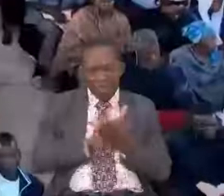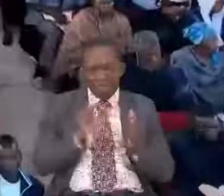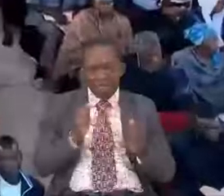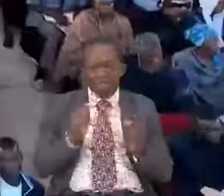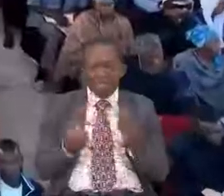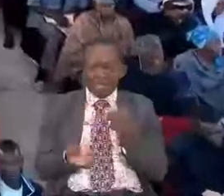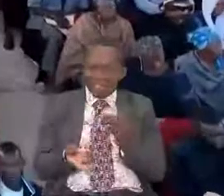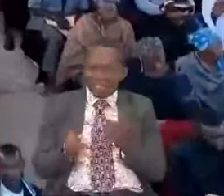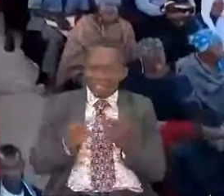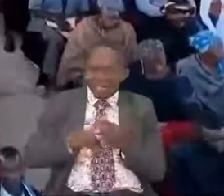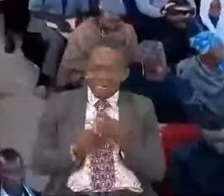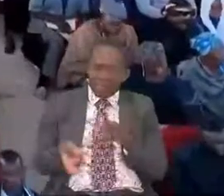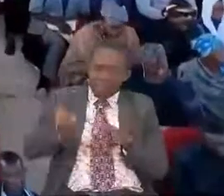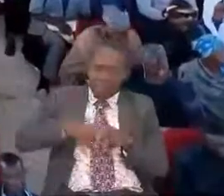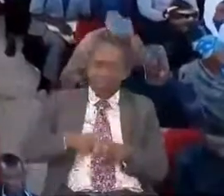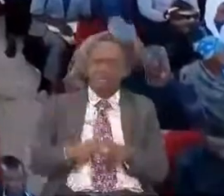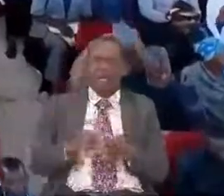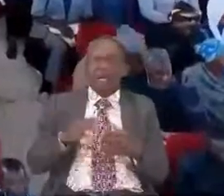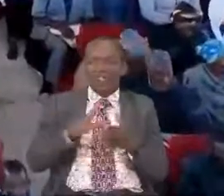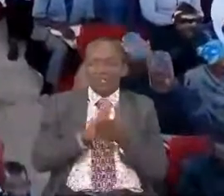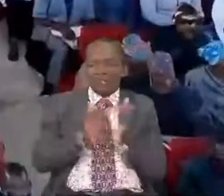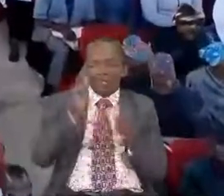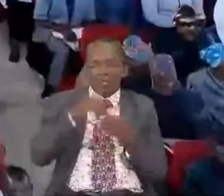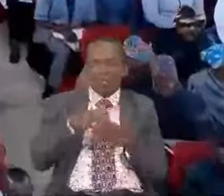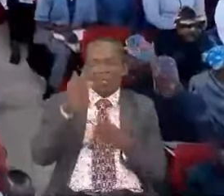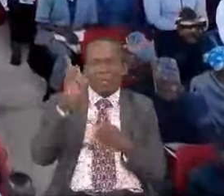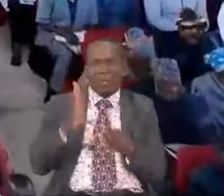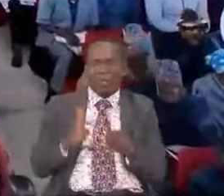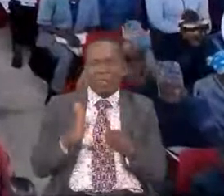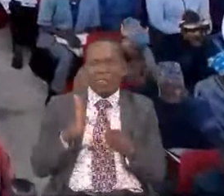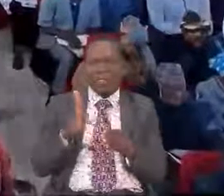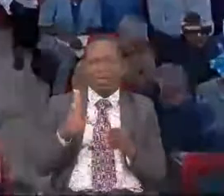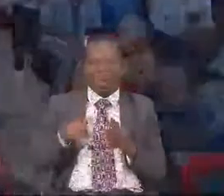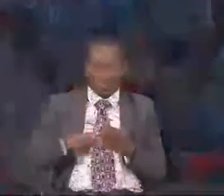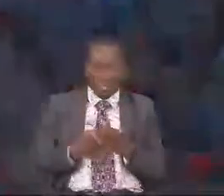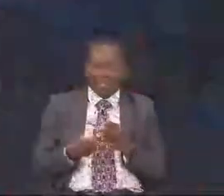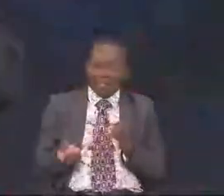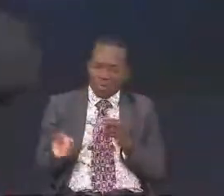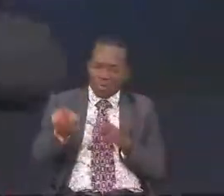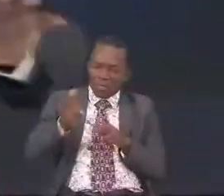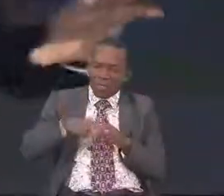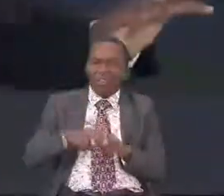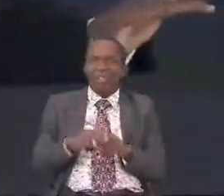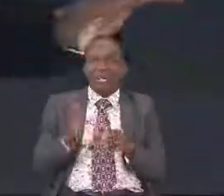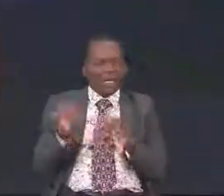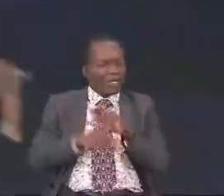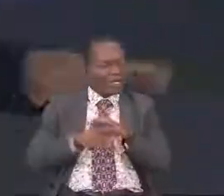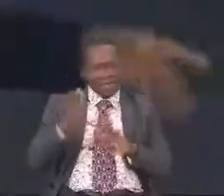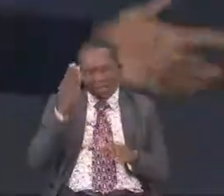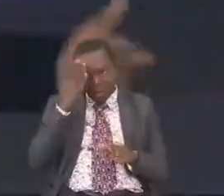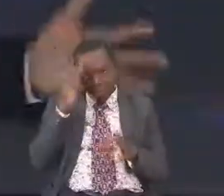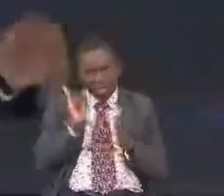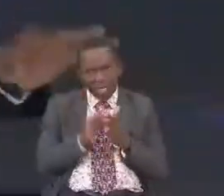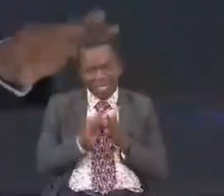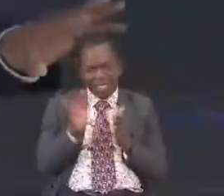à croître. Il ne savait pas que cet homme avait une foi sans la vue. Il ne savait même pas où se trouvaient les poteaux. Il a dit à un homme